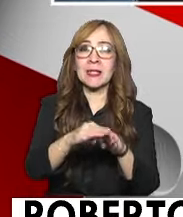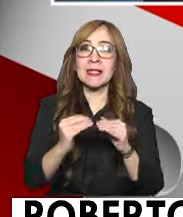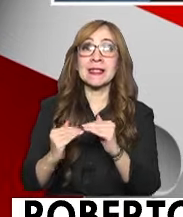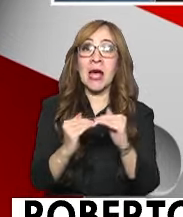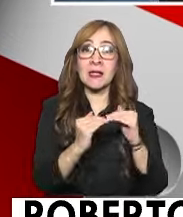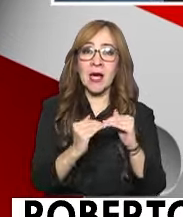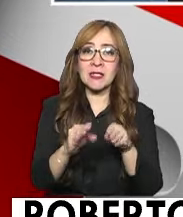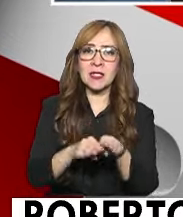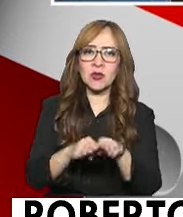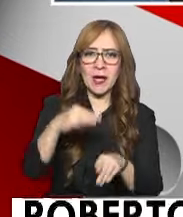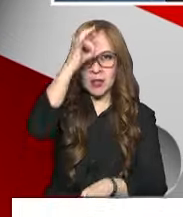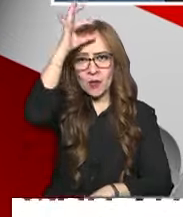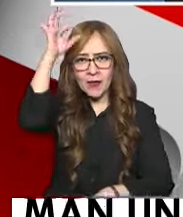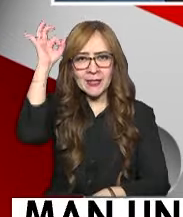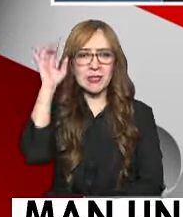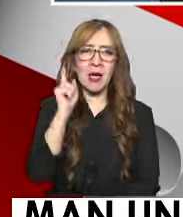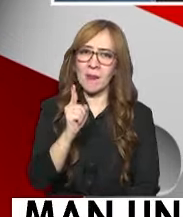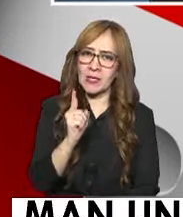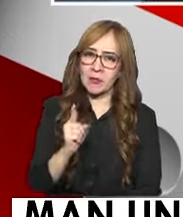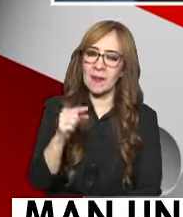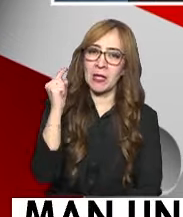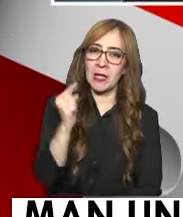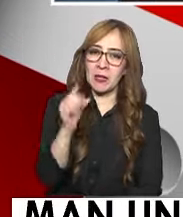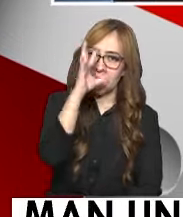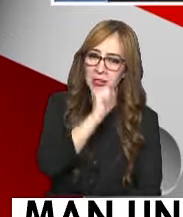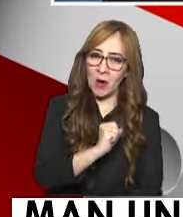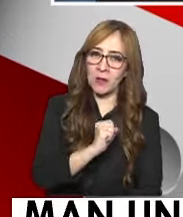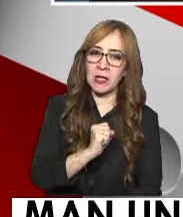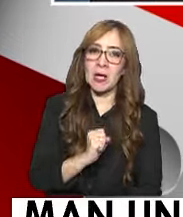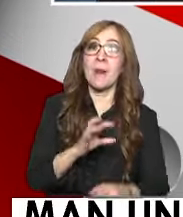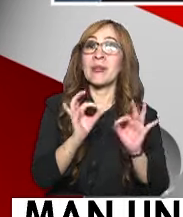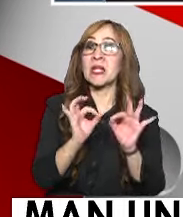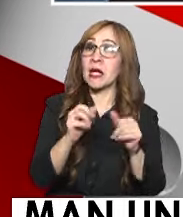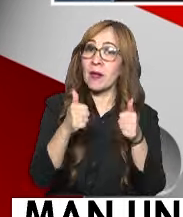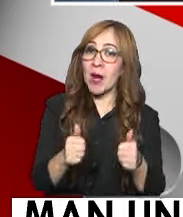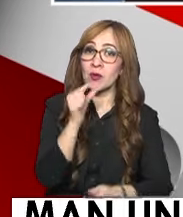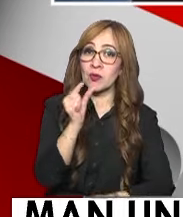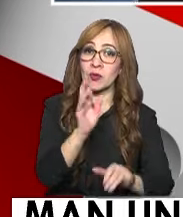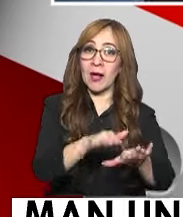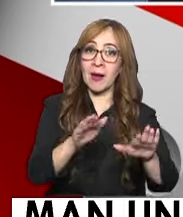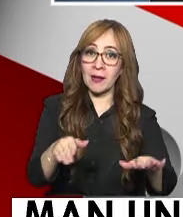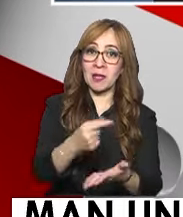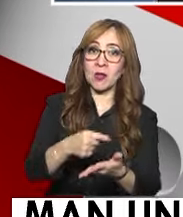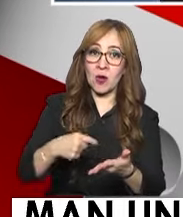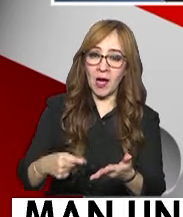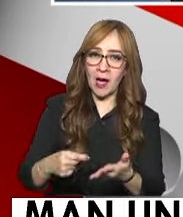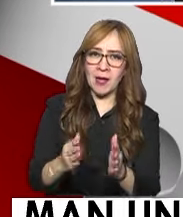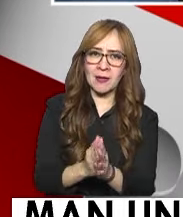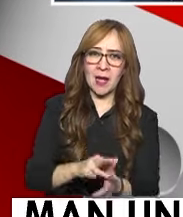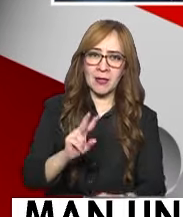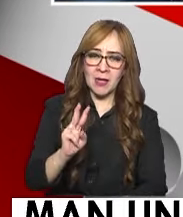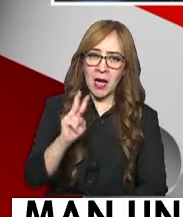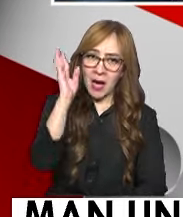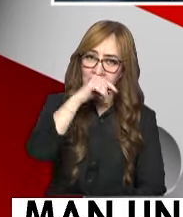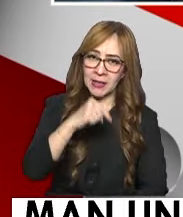inovasi Kenapa karena ini akan menentukan mutu pendidikan kepada anak-anak Didik kita Nah yang kedua hari ini kita tidak bisa